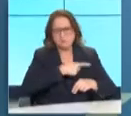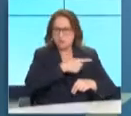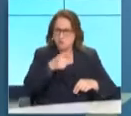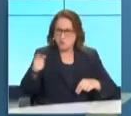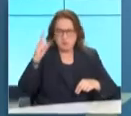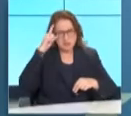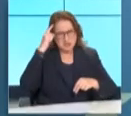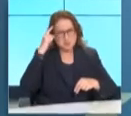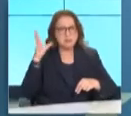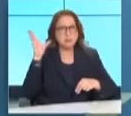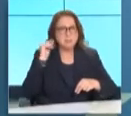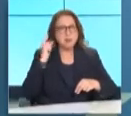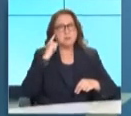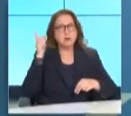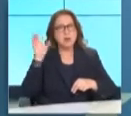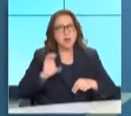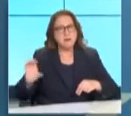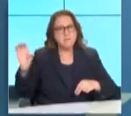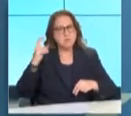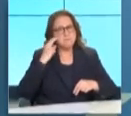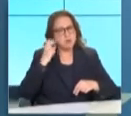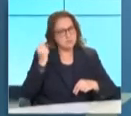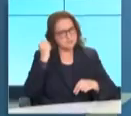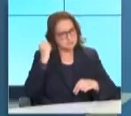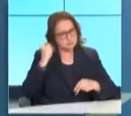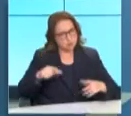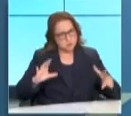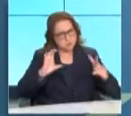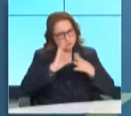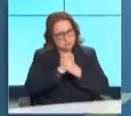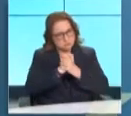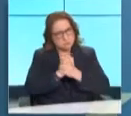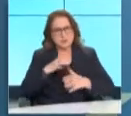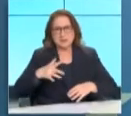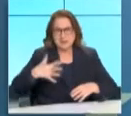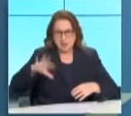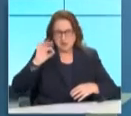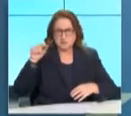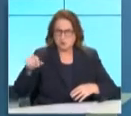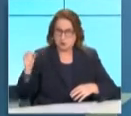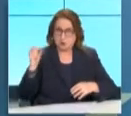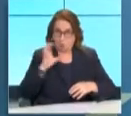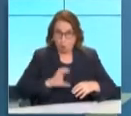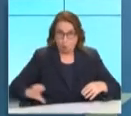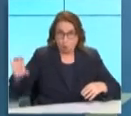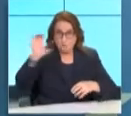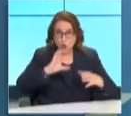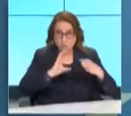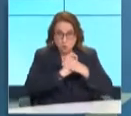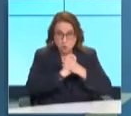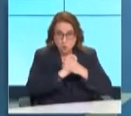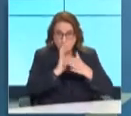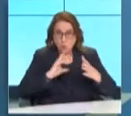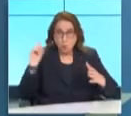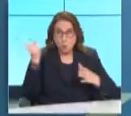και αντιλαμβάνονται ότι έχουμε πια διάθεση ως Ευρωπαϊκή Ένωση να παρέμβουμε και να χρησιμοποιήσουμε τη δύναμή μας ως πολύ μεγάλοι